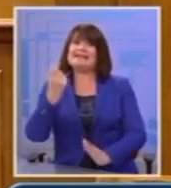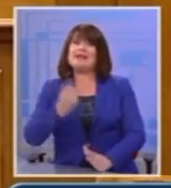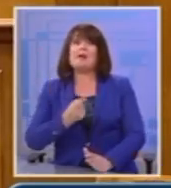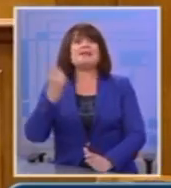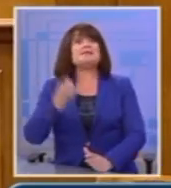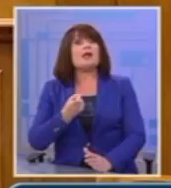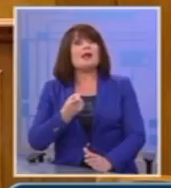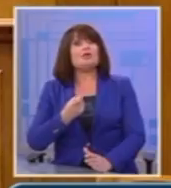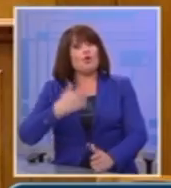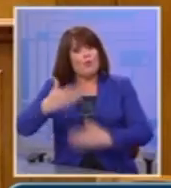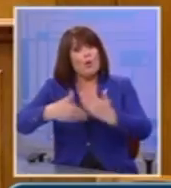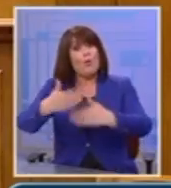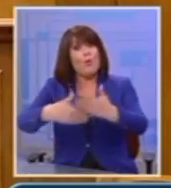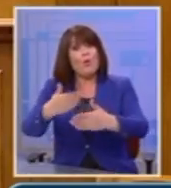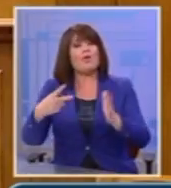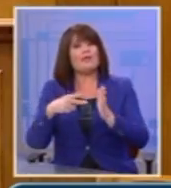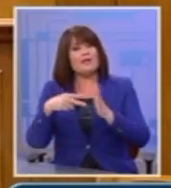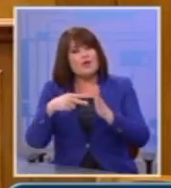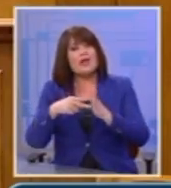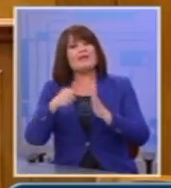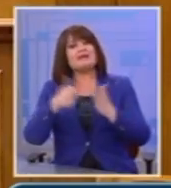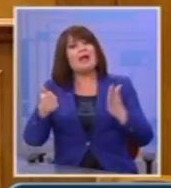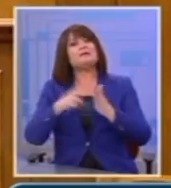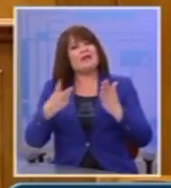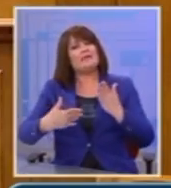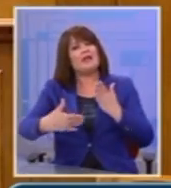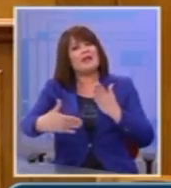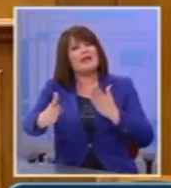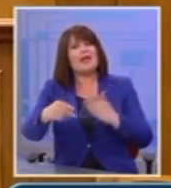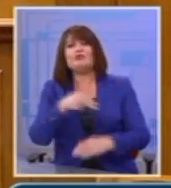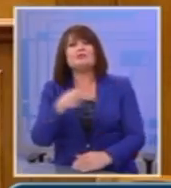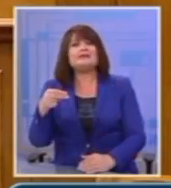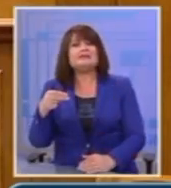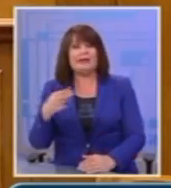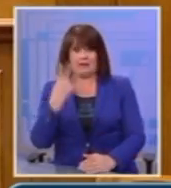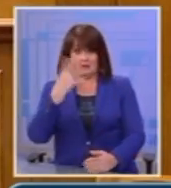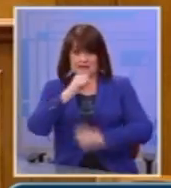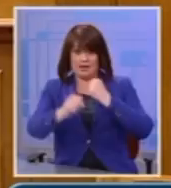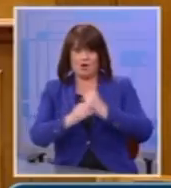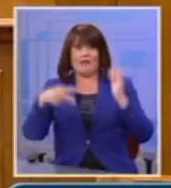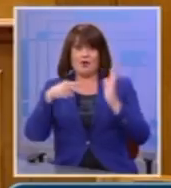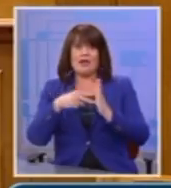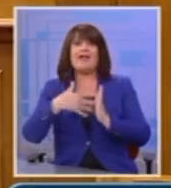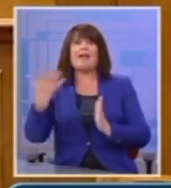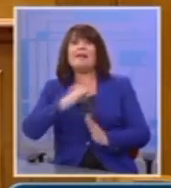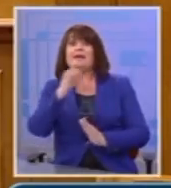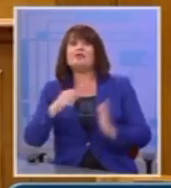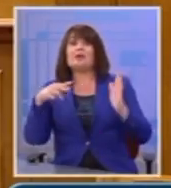4,5% για κάθε χρόνο μετά το 2016. Αυτό σημαίνει ότι για την τετραετία 2015-2018